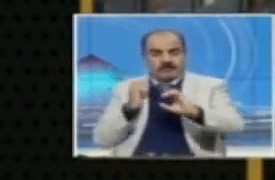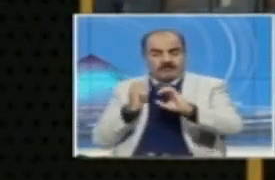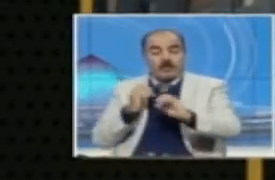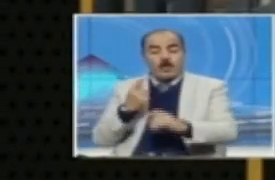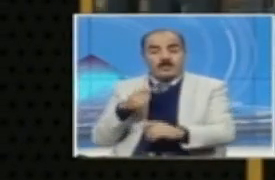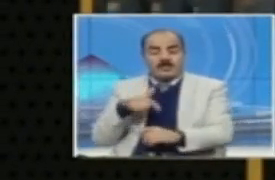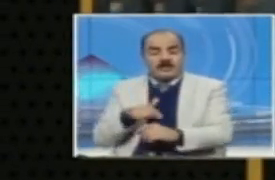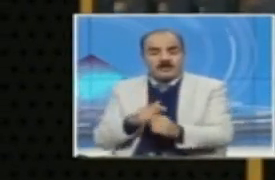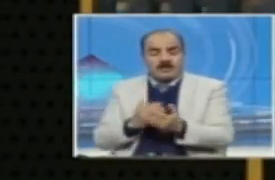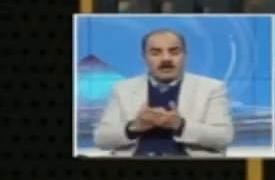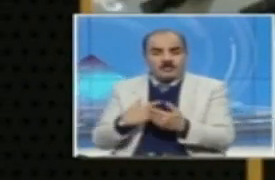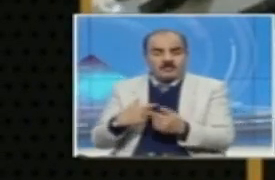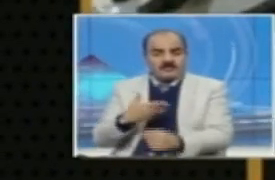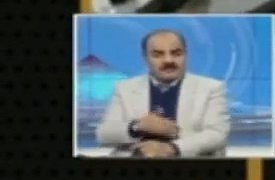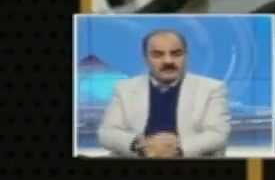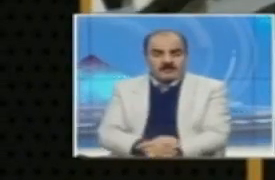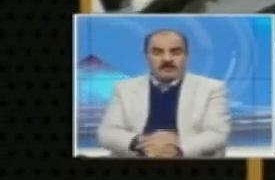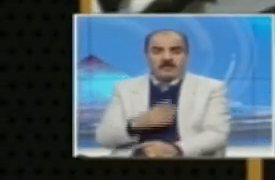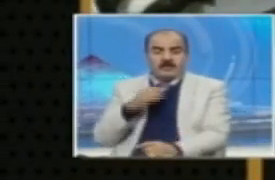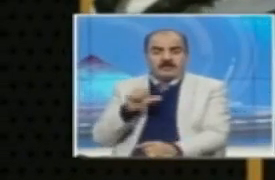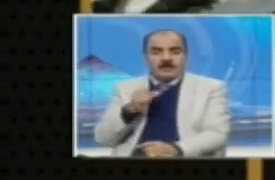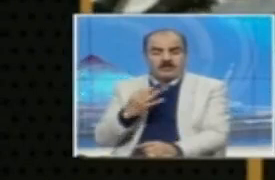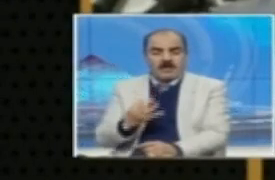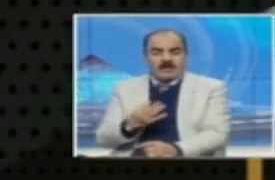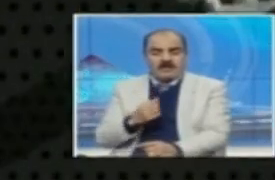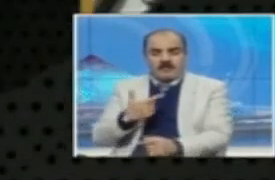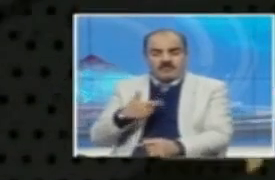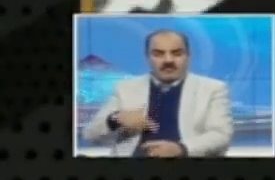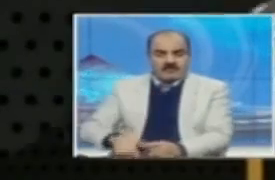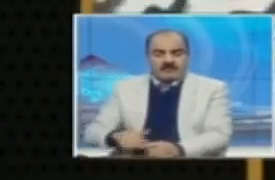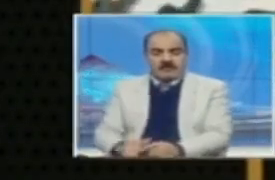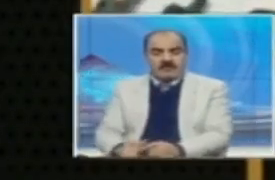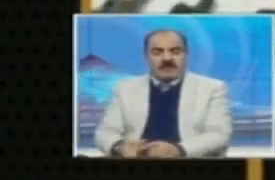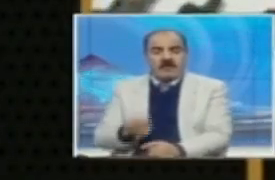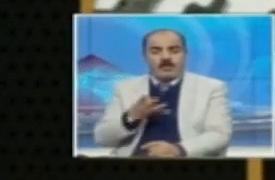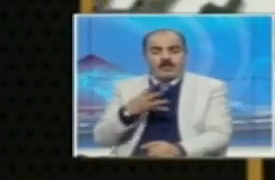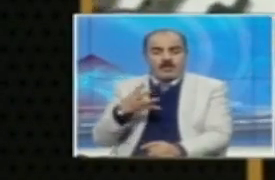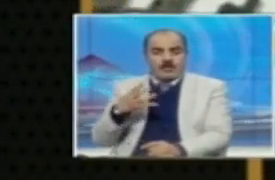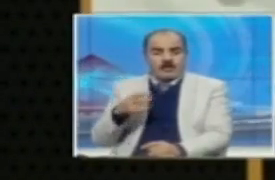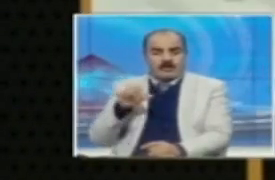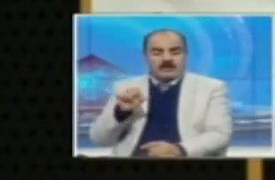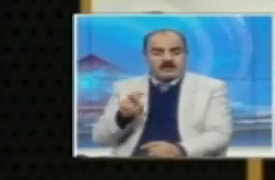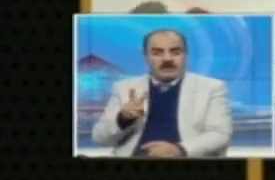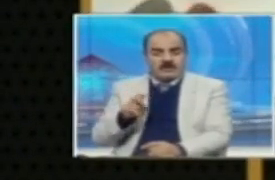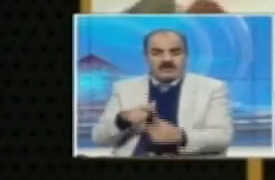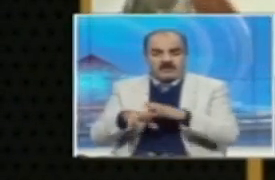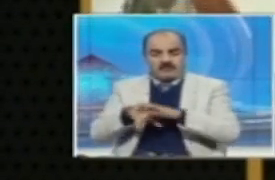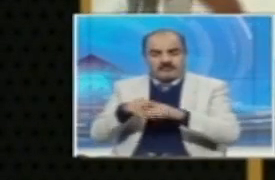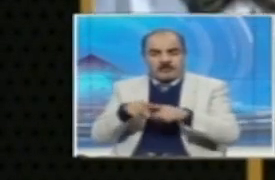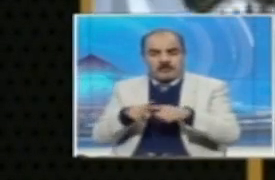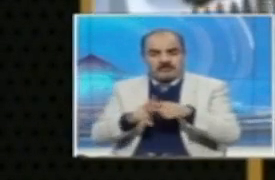61 بندقية آلية و 39 مسدسا و 479 فرد محل